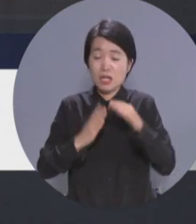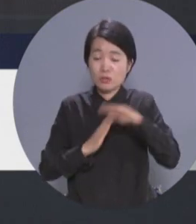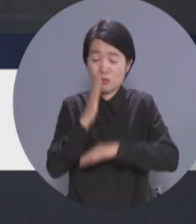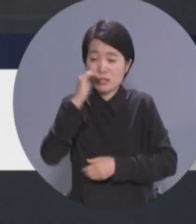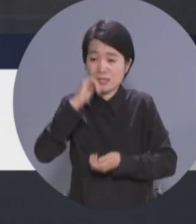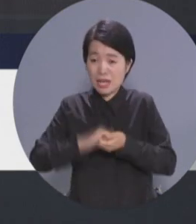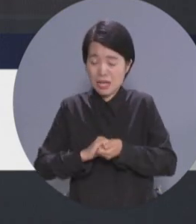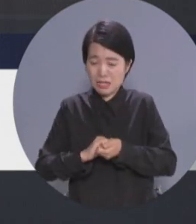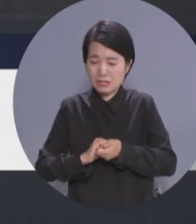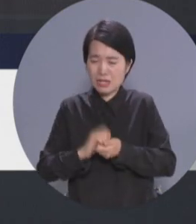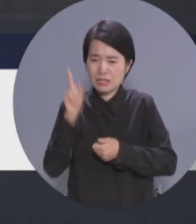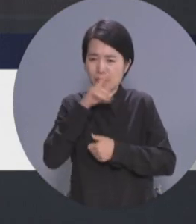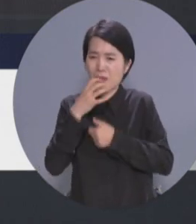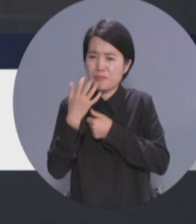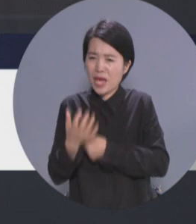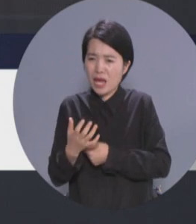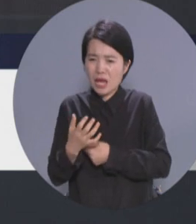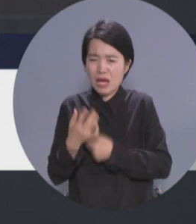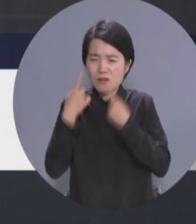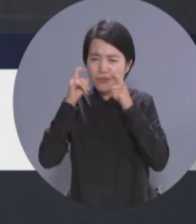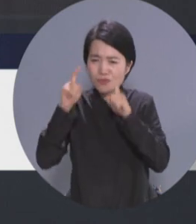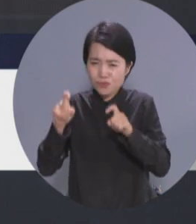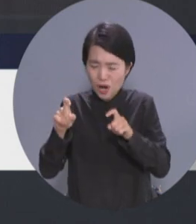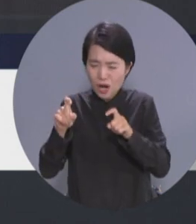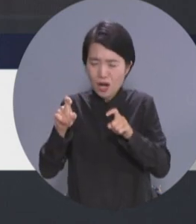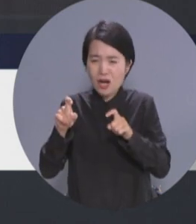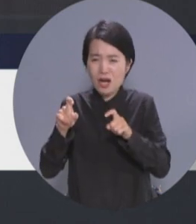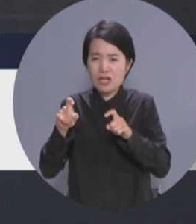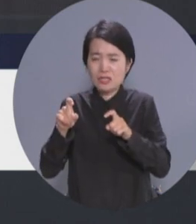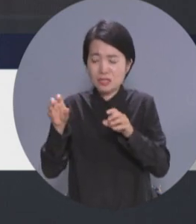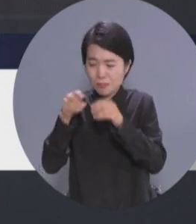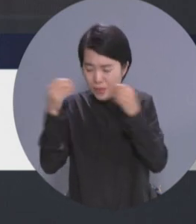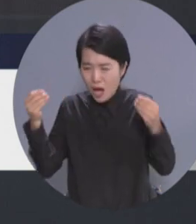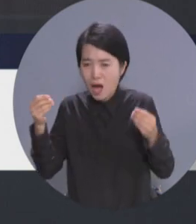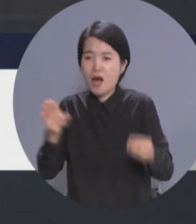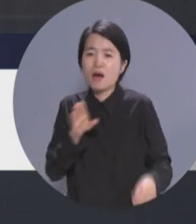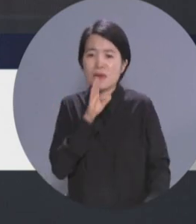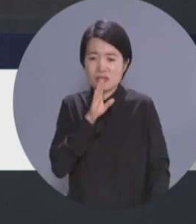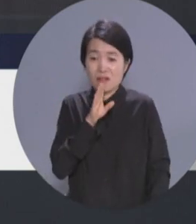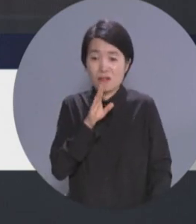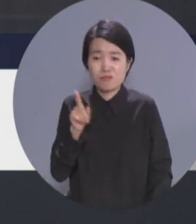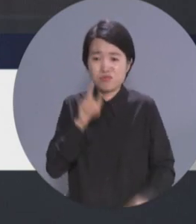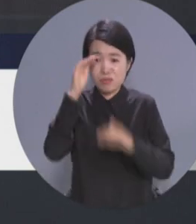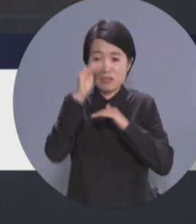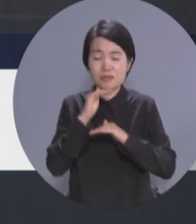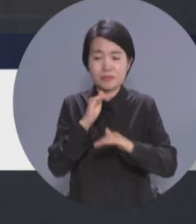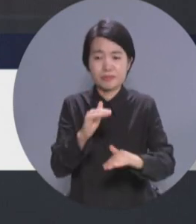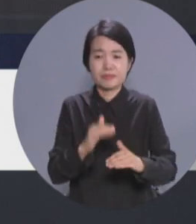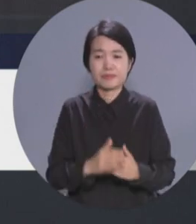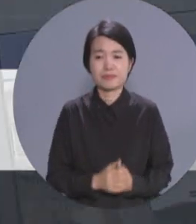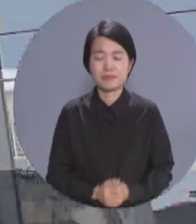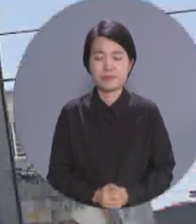피하고자 편법을 쓴 것 아니냐는 의혹이 나왔는데 현실이 됐습니다 유민호